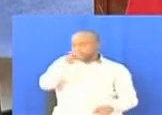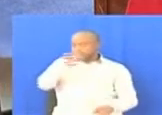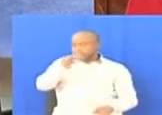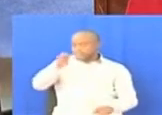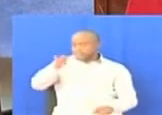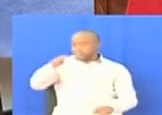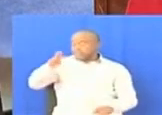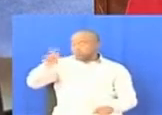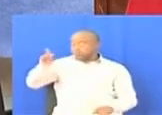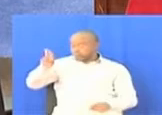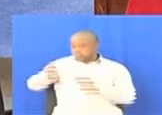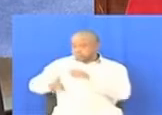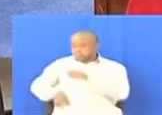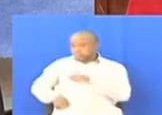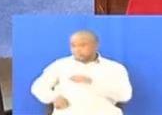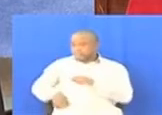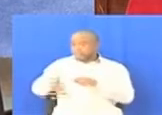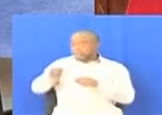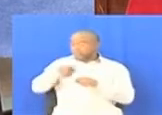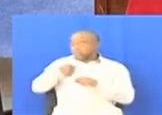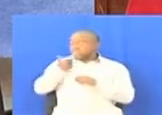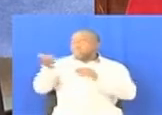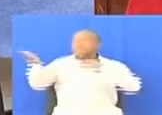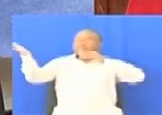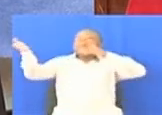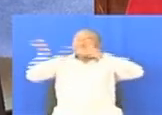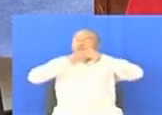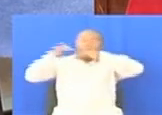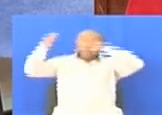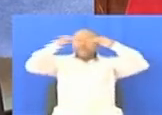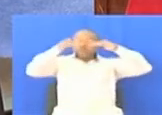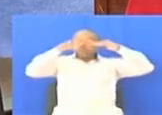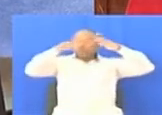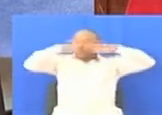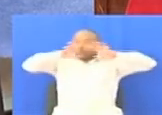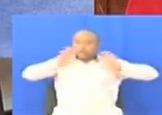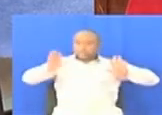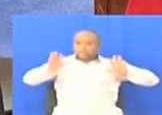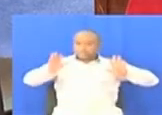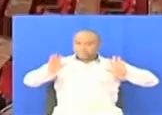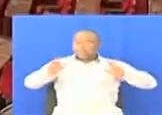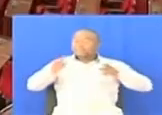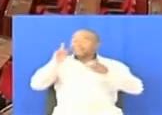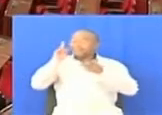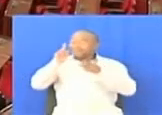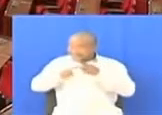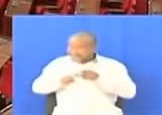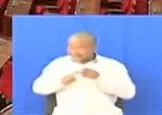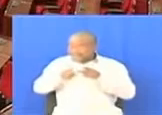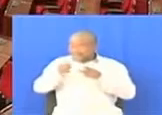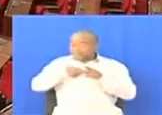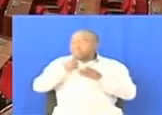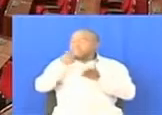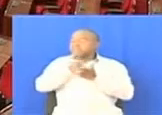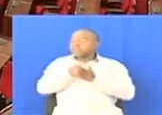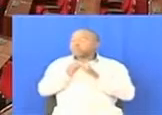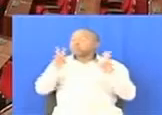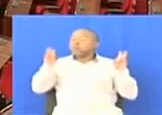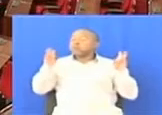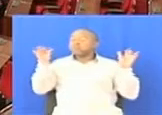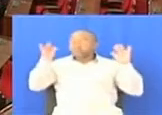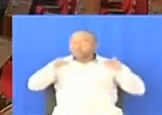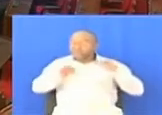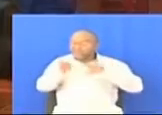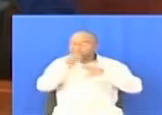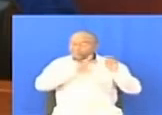Mwenyezi Mungu sana Selemani, "Nikizifunga mbingu isiwe mvua, mimi Mwenyezi Mungu. Tena nikiamuru nzige kula nchi kama